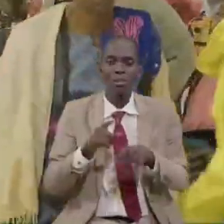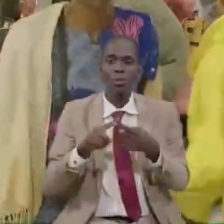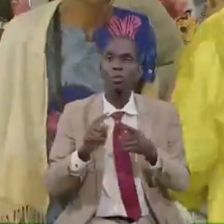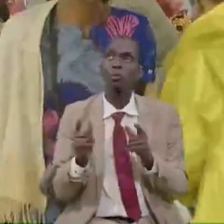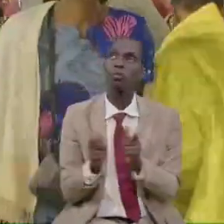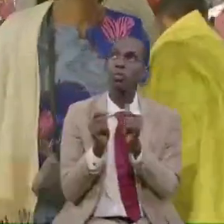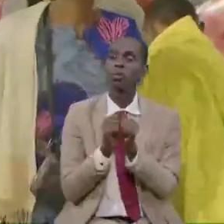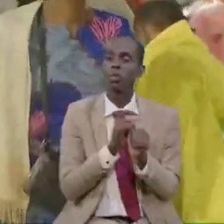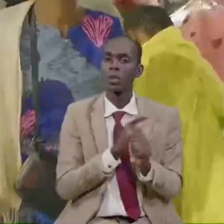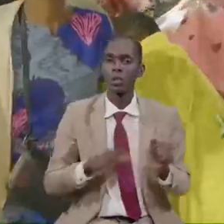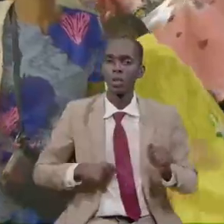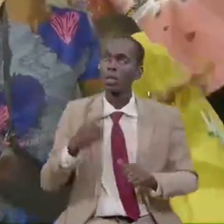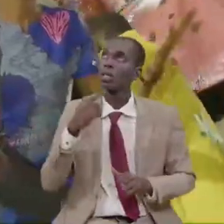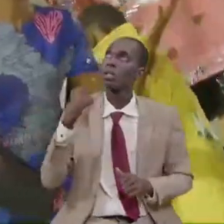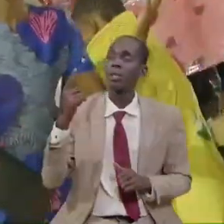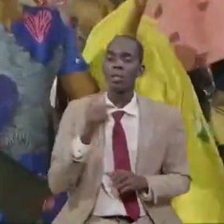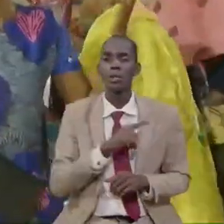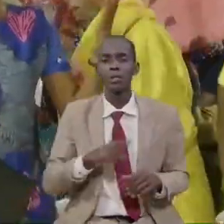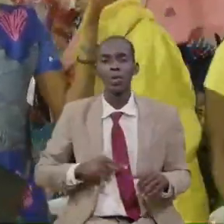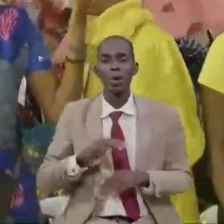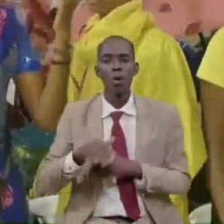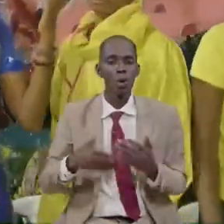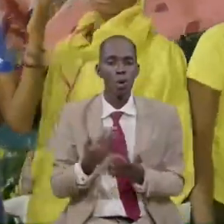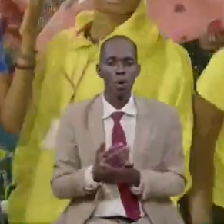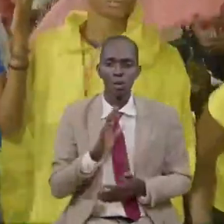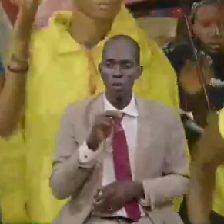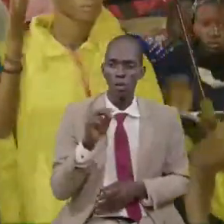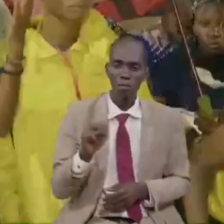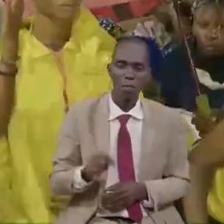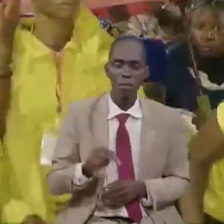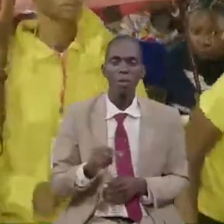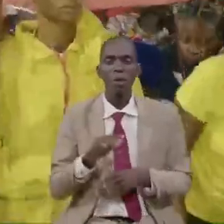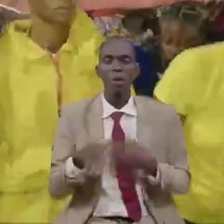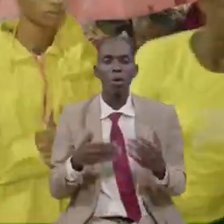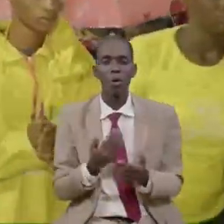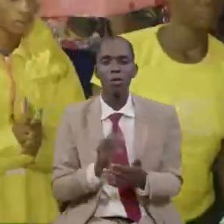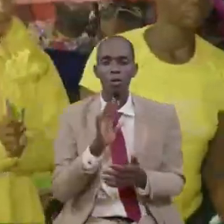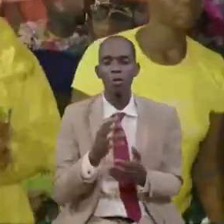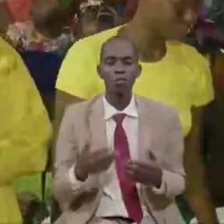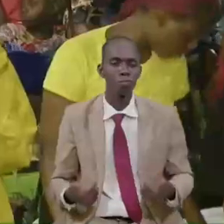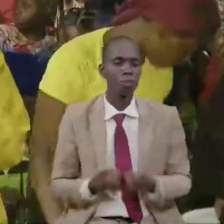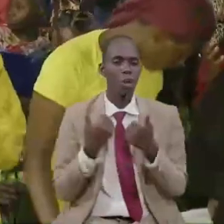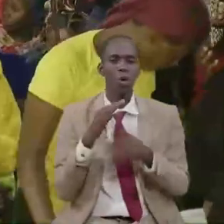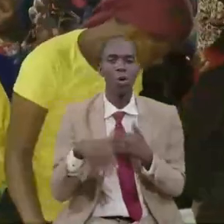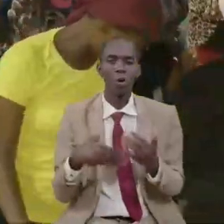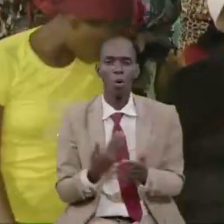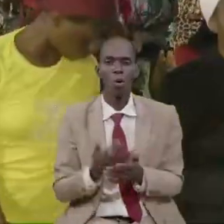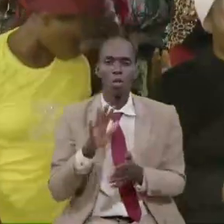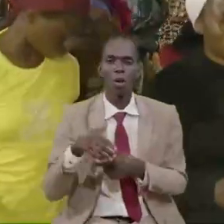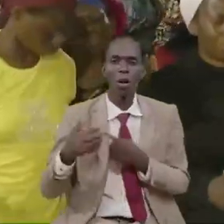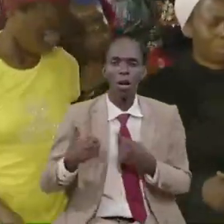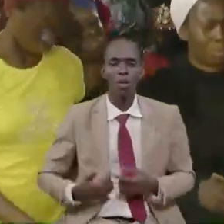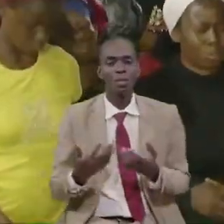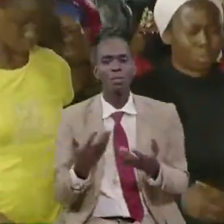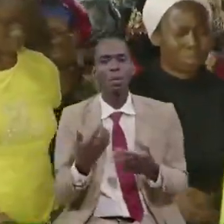mes besoins, dites au Seigneur vos défis, dites au Seigneur le désir de votre cœur, faites